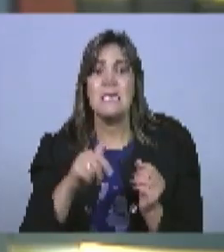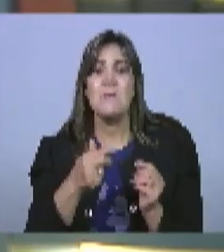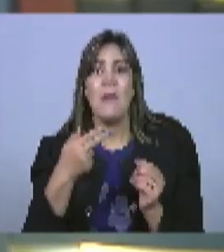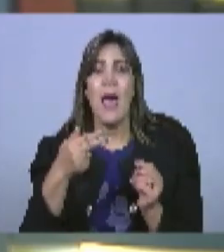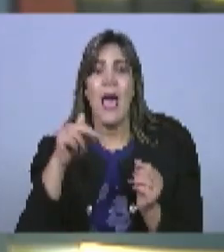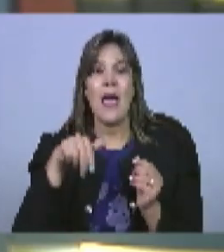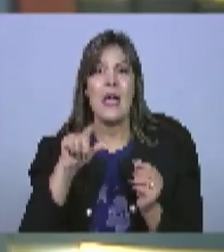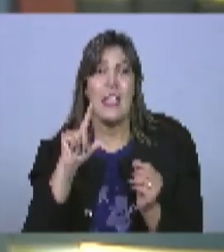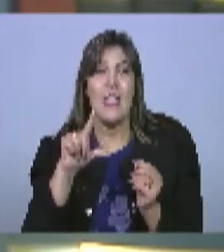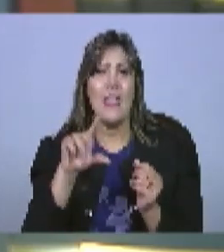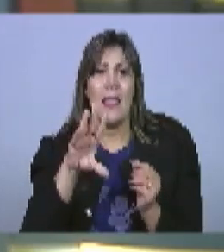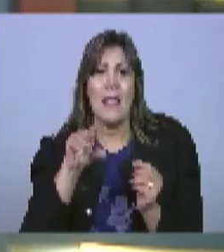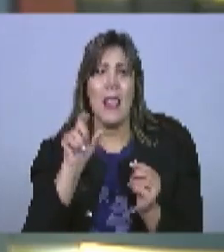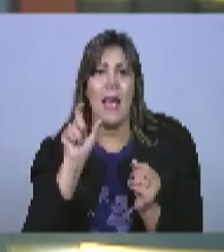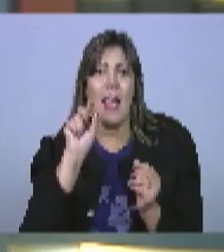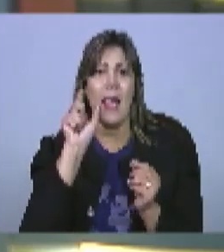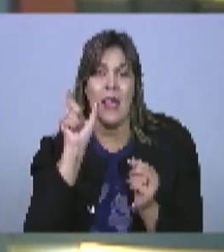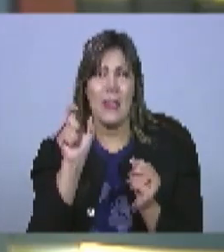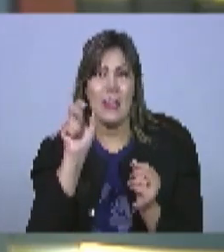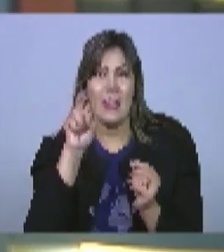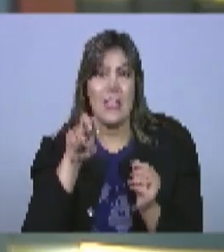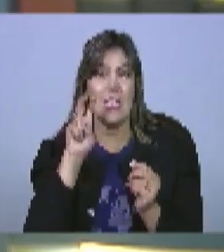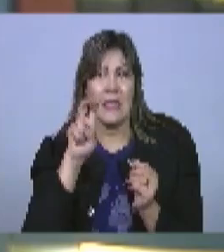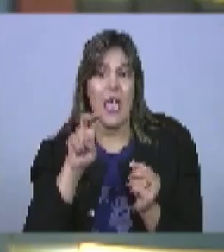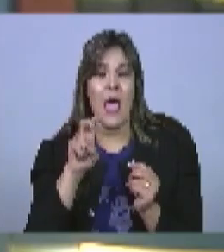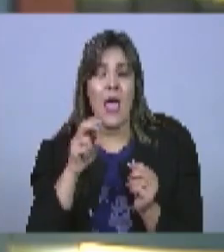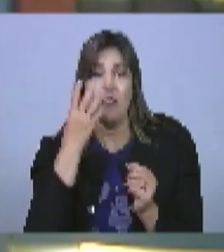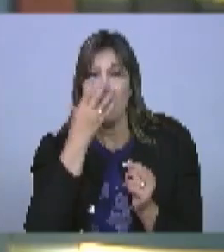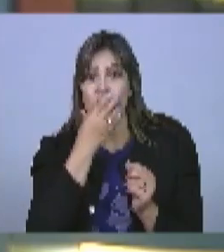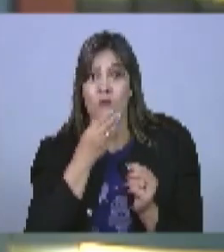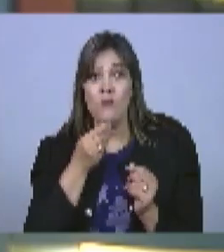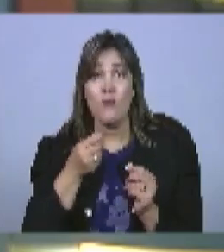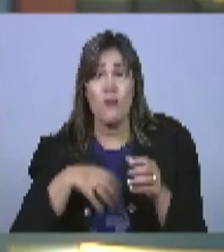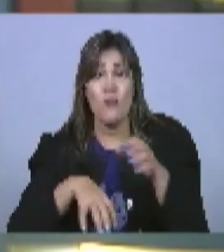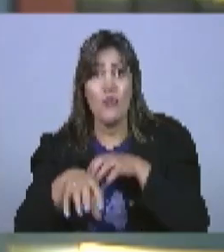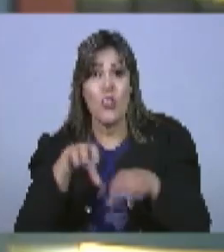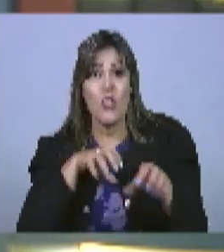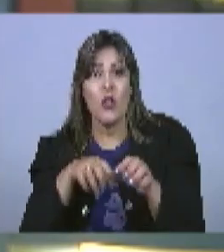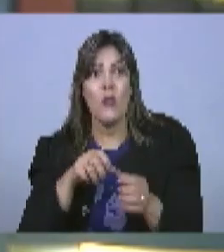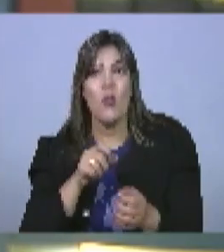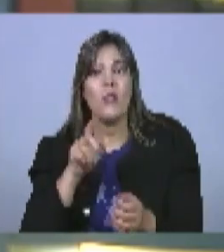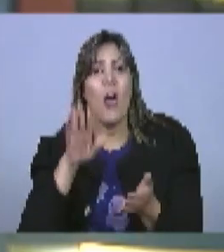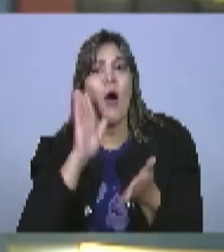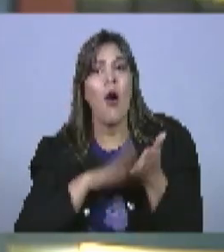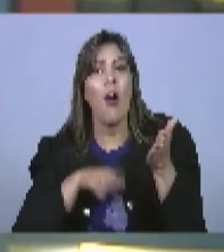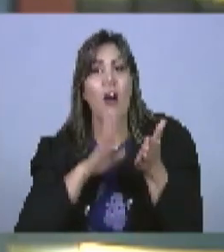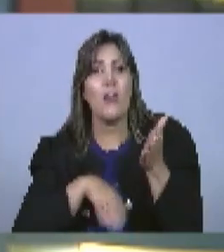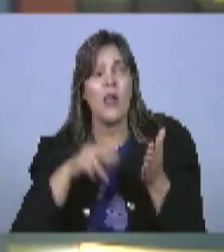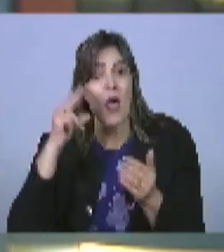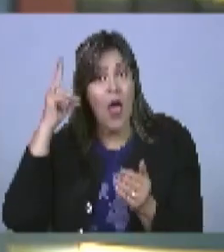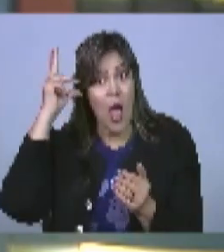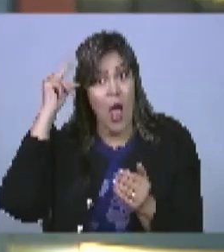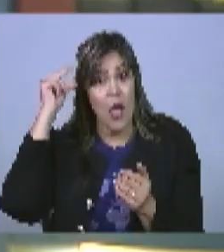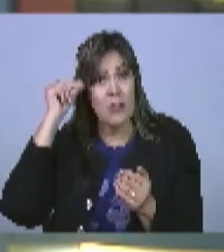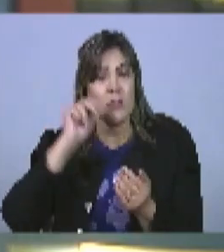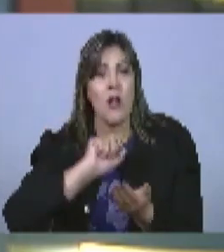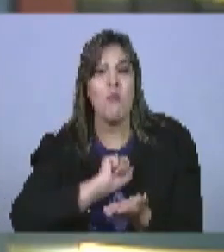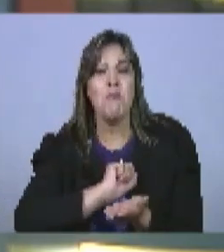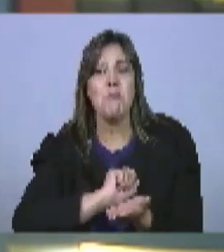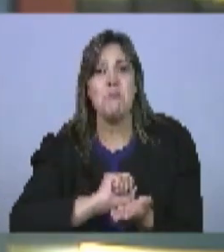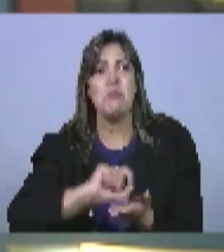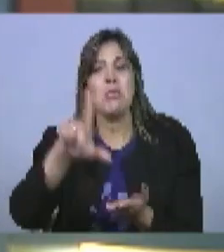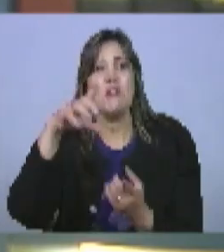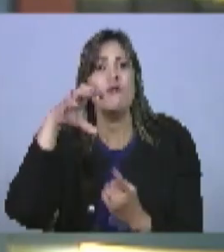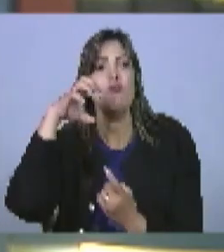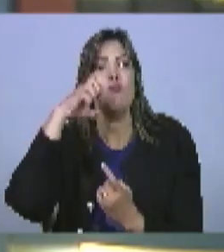مشهد خطير جدا معناها ان اسرائيل ترسل رساله مباشره الى غريمها الرئيسي في المنطقه اللي